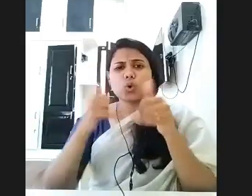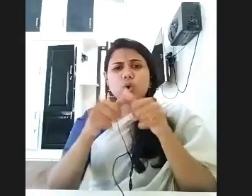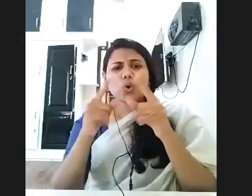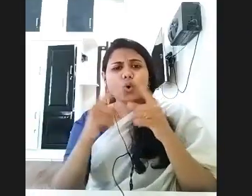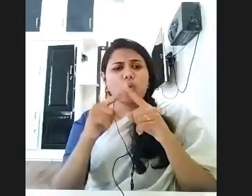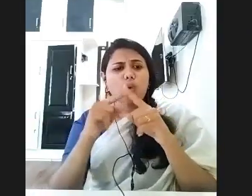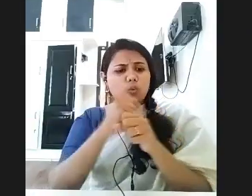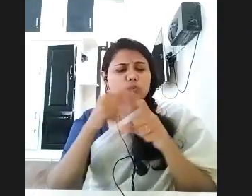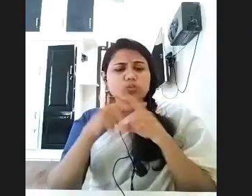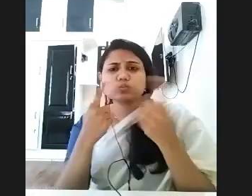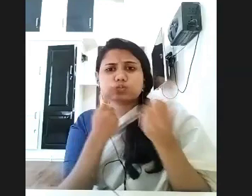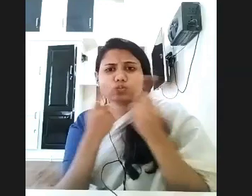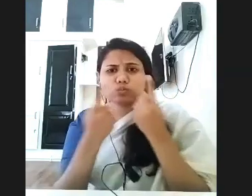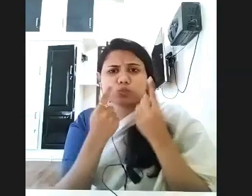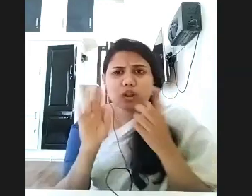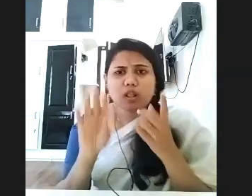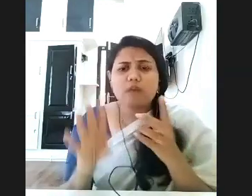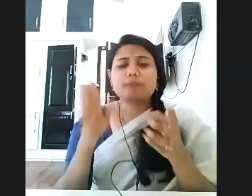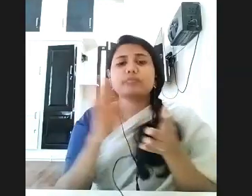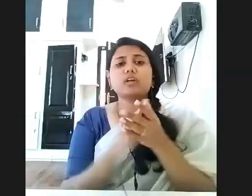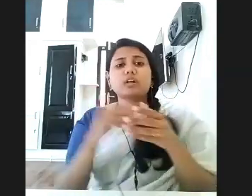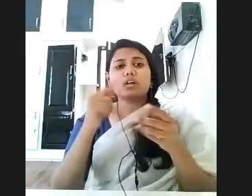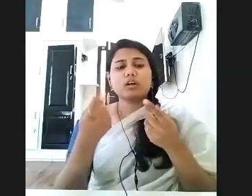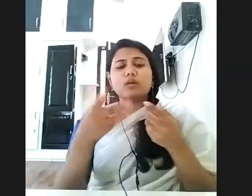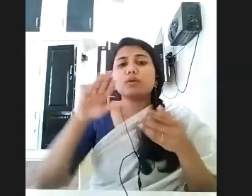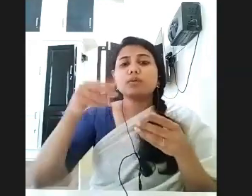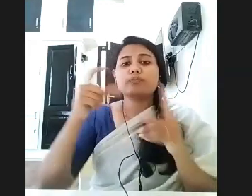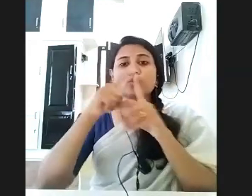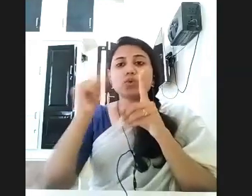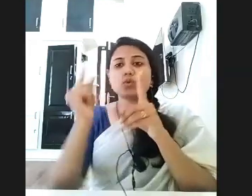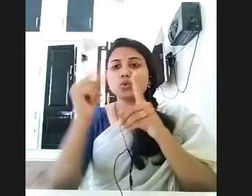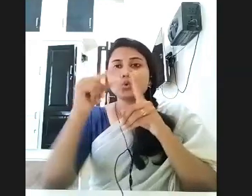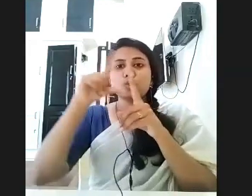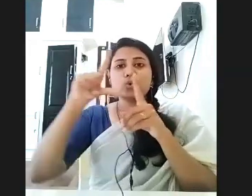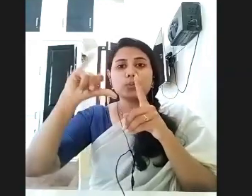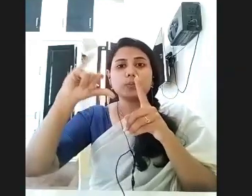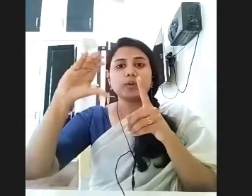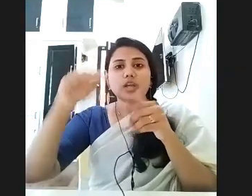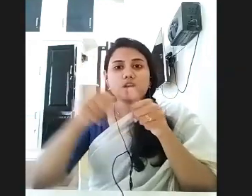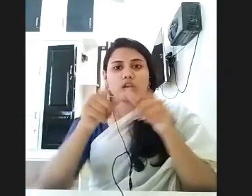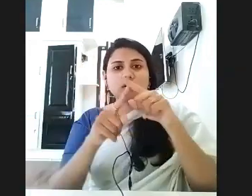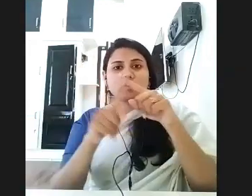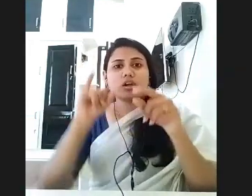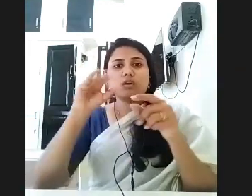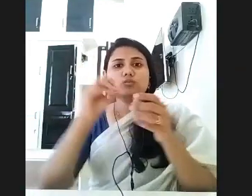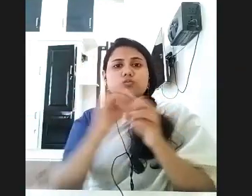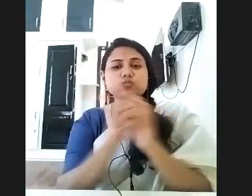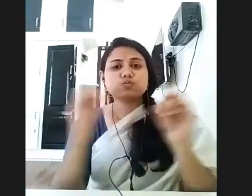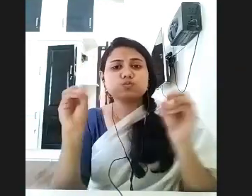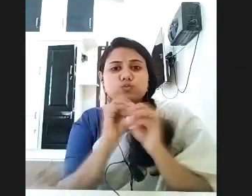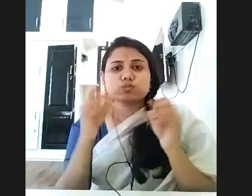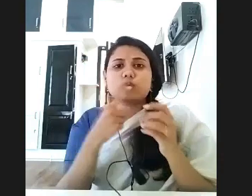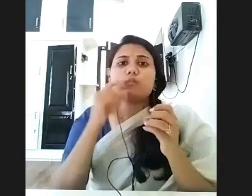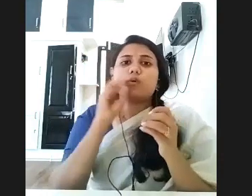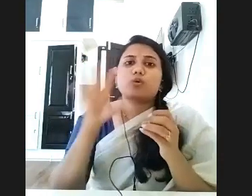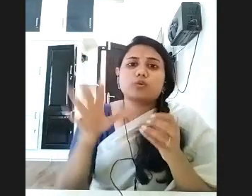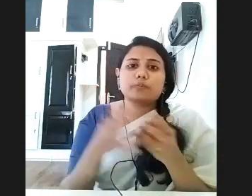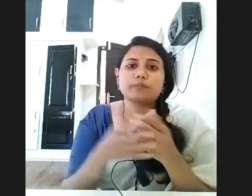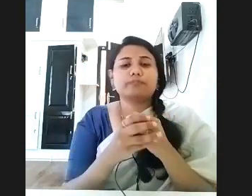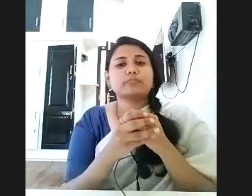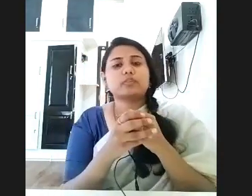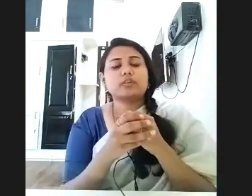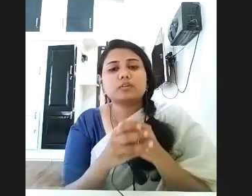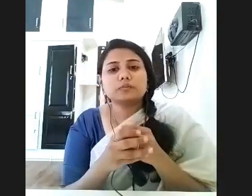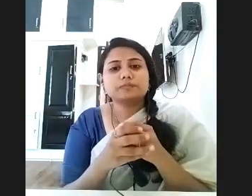ചെയ്തിട്ടുള്ളത്. അപ്പൊ അതില് നോ ഡെലീഷൻ ഓർ ഡ്യൂപ്ലിക്കേഷൻ ഇൻ എനി ഓഫ് ദ എക്സോൺസ് ഡിറ്റക്റ്റഡ് എന്നുള്ളതാണ് നമുക്ക് കിട്ടിയ ഒരു റിപ്പോർട്ട്.